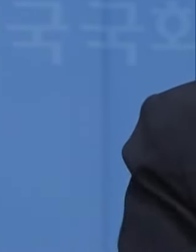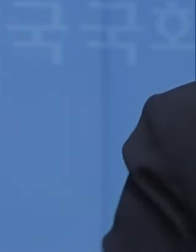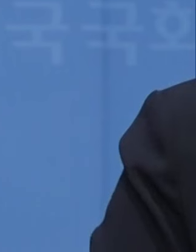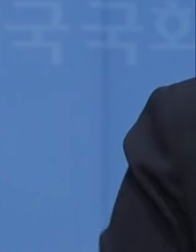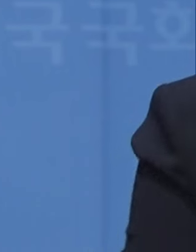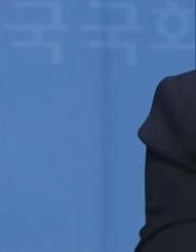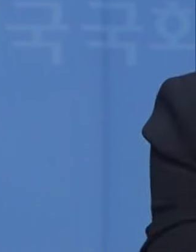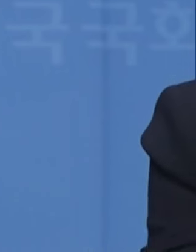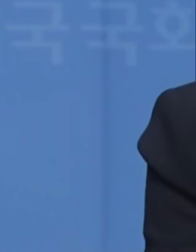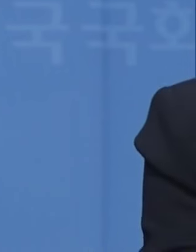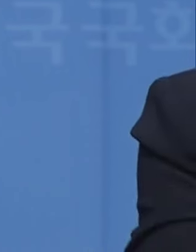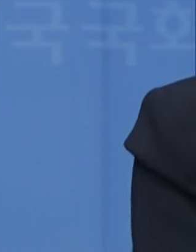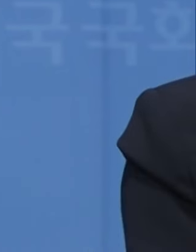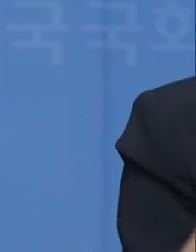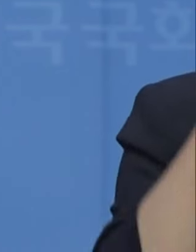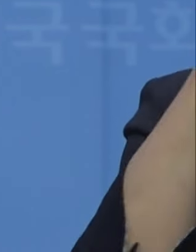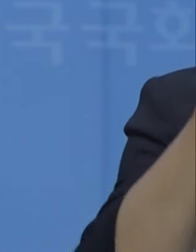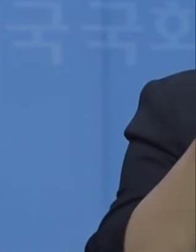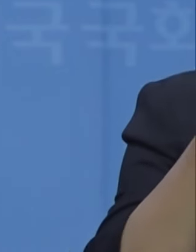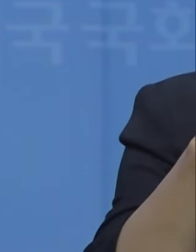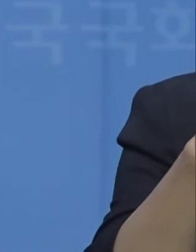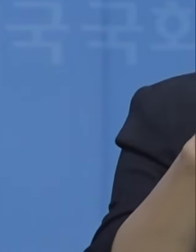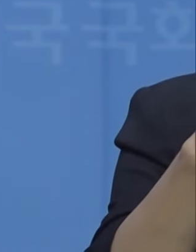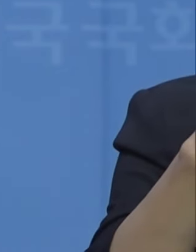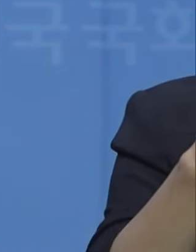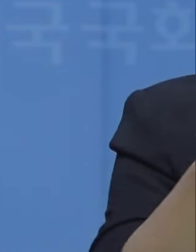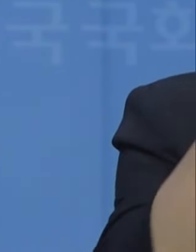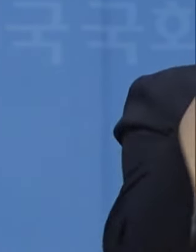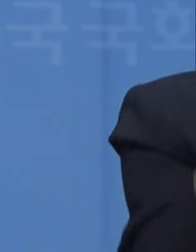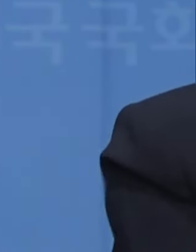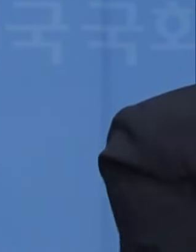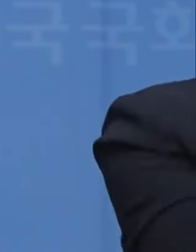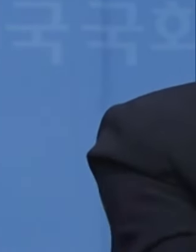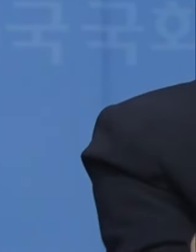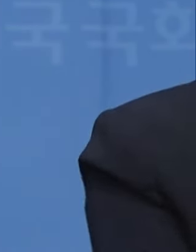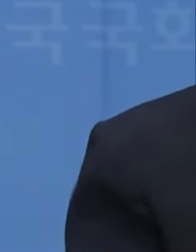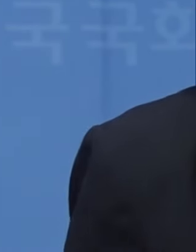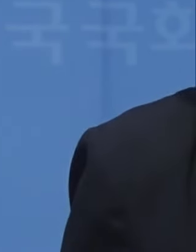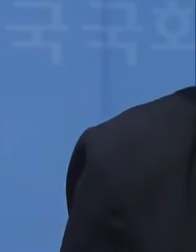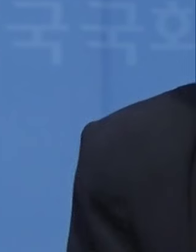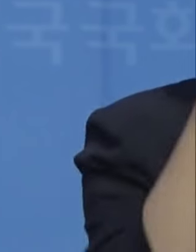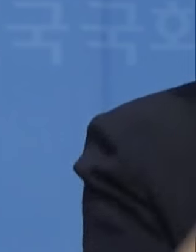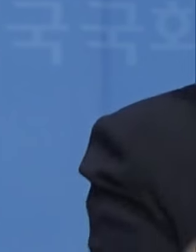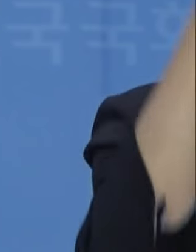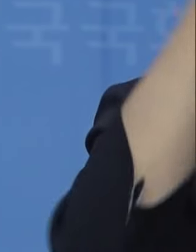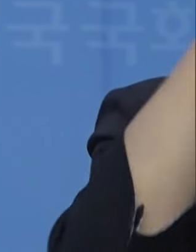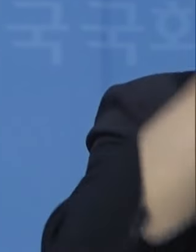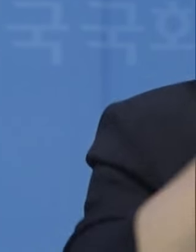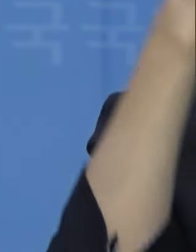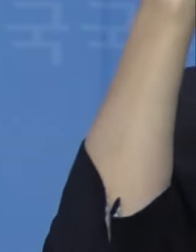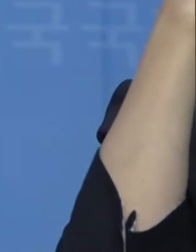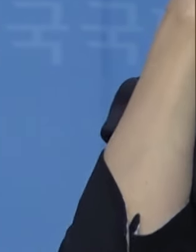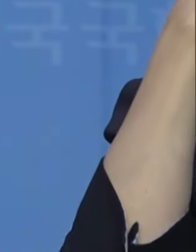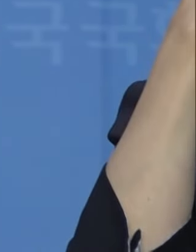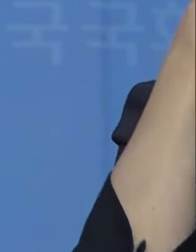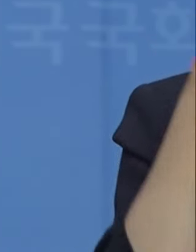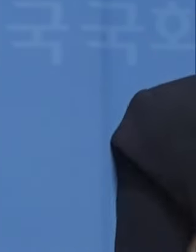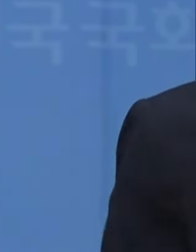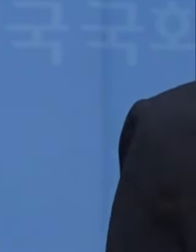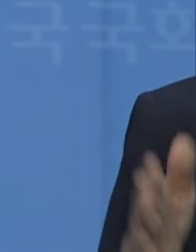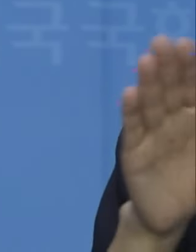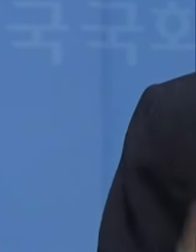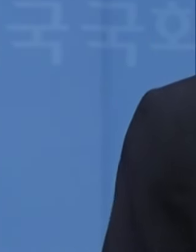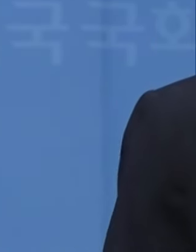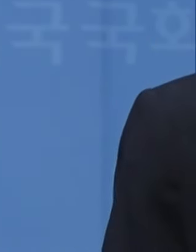해보고 무혐의 결론을 내렸다면 경찰의 수사 능력이 그 정도밖에 안 되나보다 했을 겁니다